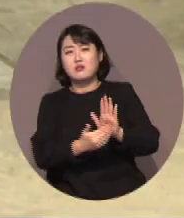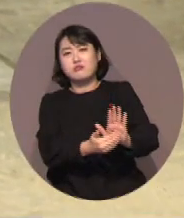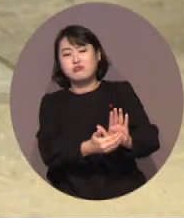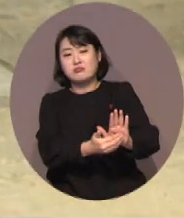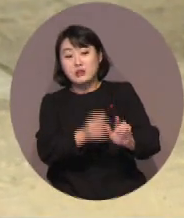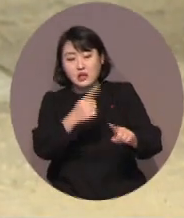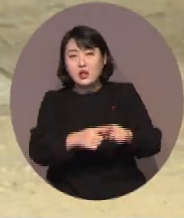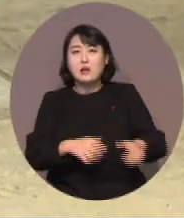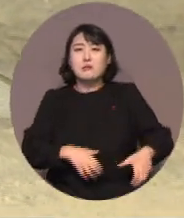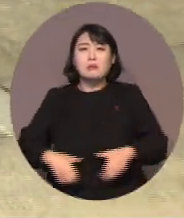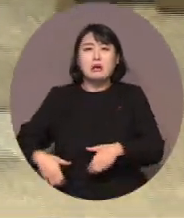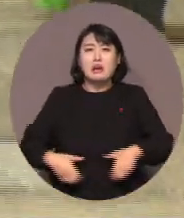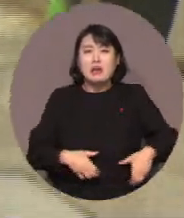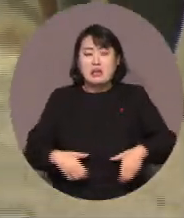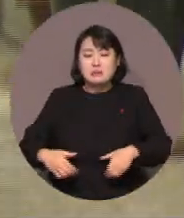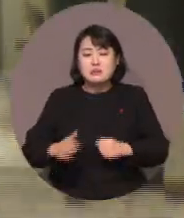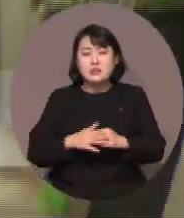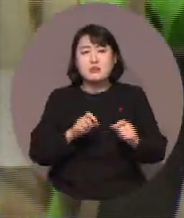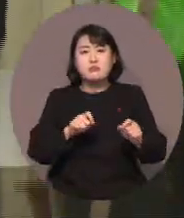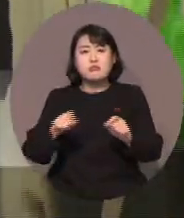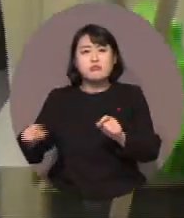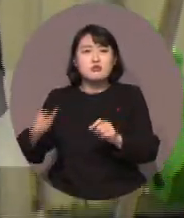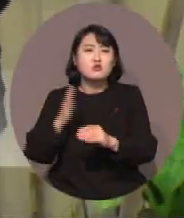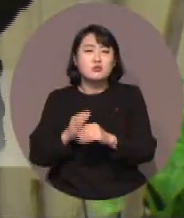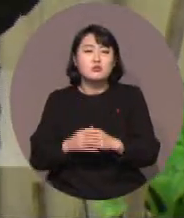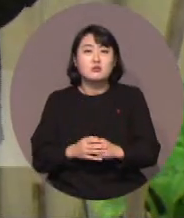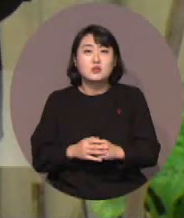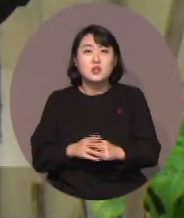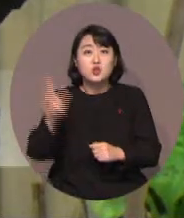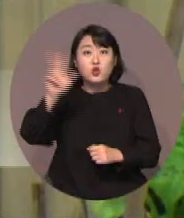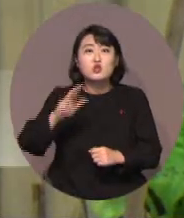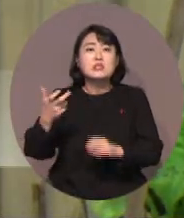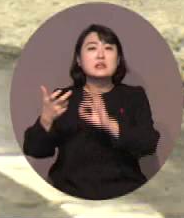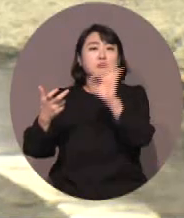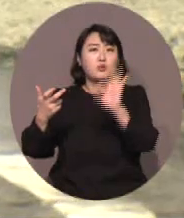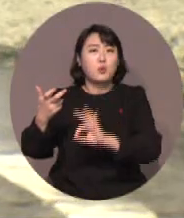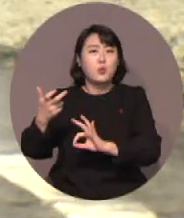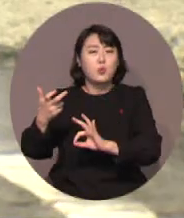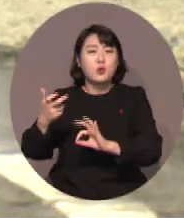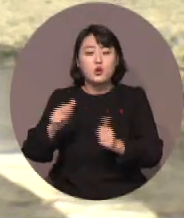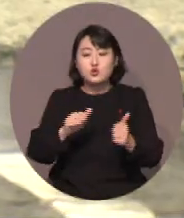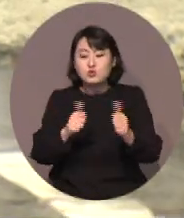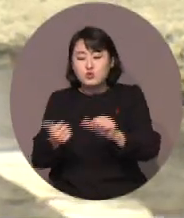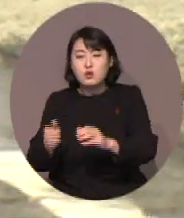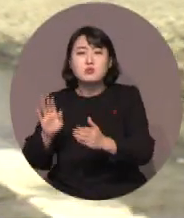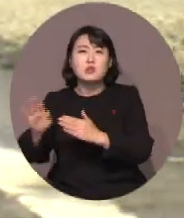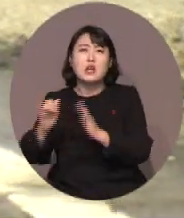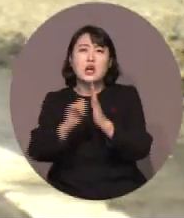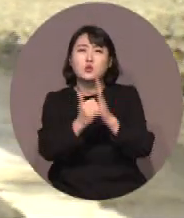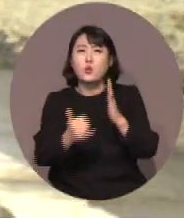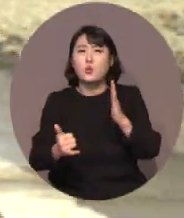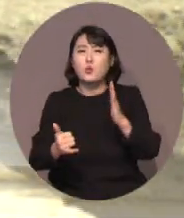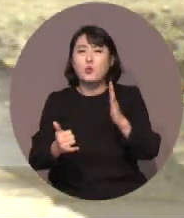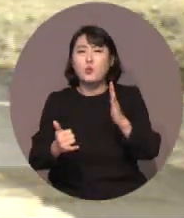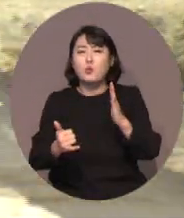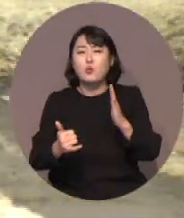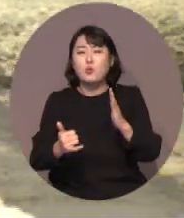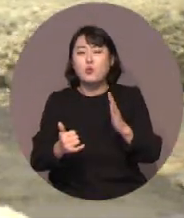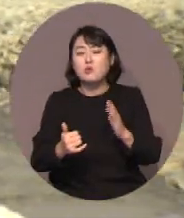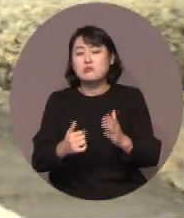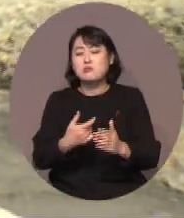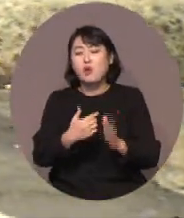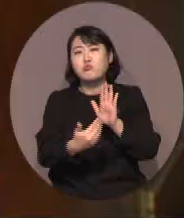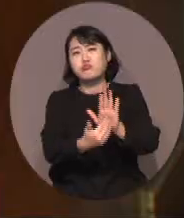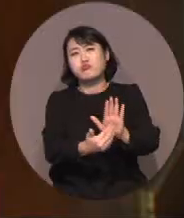탓입니다 실제 이런 고독사의 경우 전국적으로 70% 가량은 죽음 이후에도 가족 등으로부터 외면받기